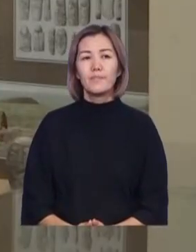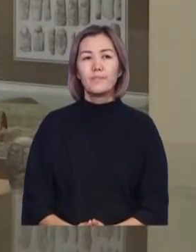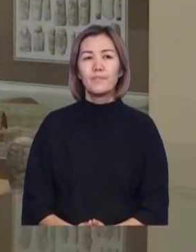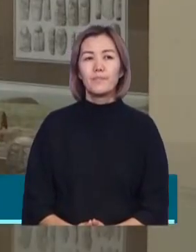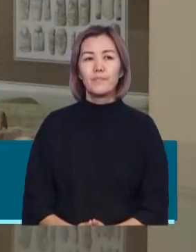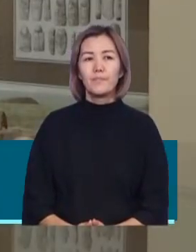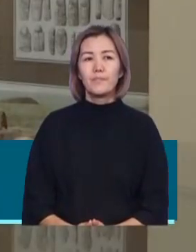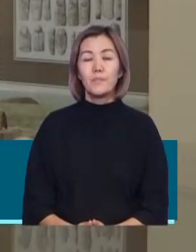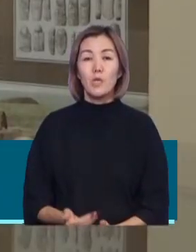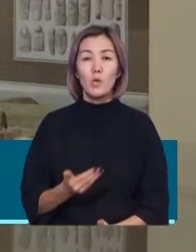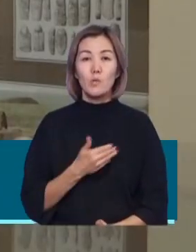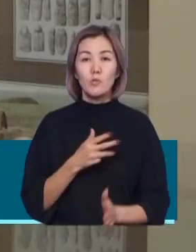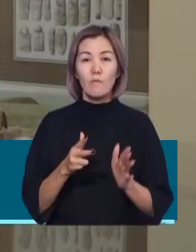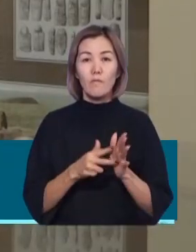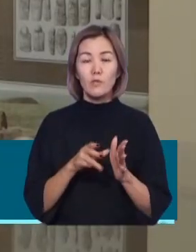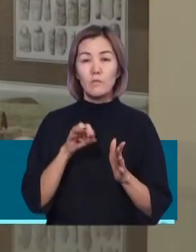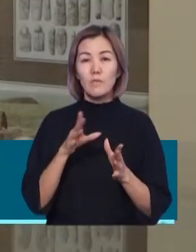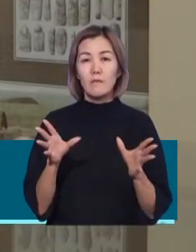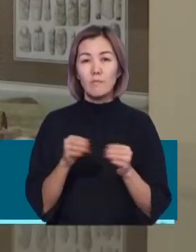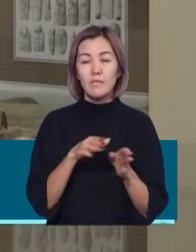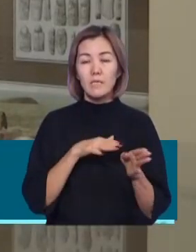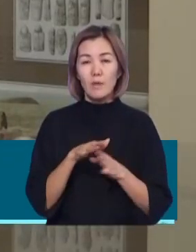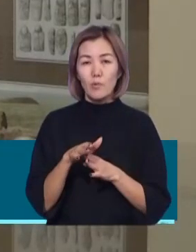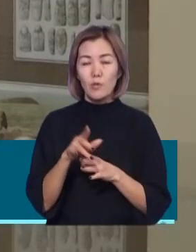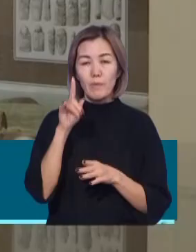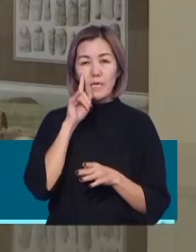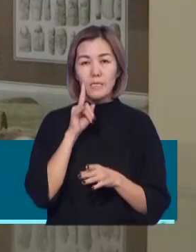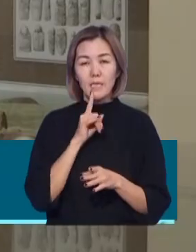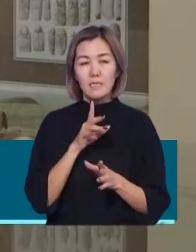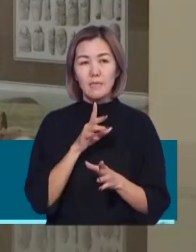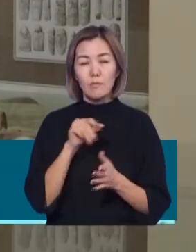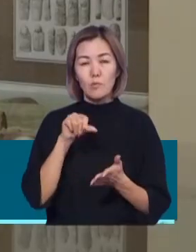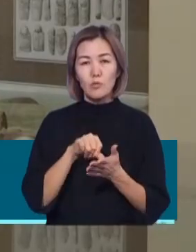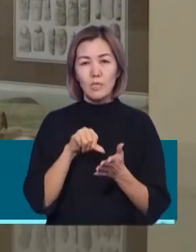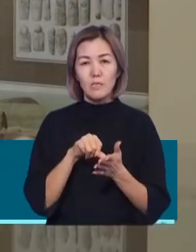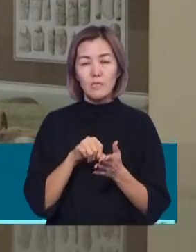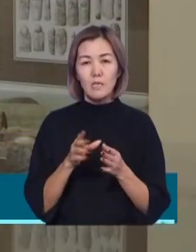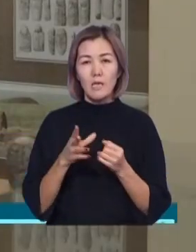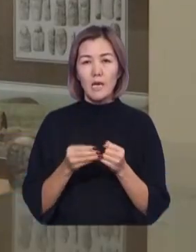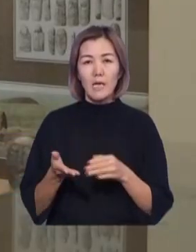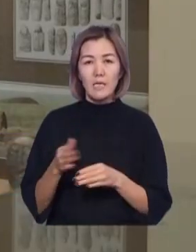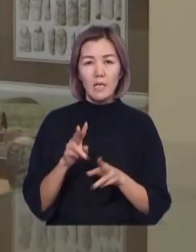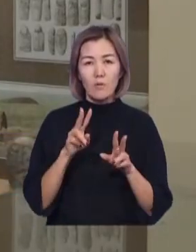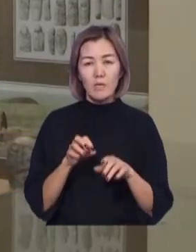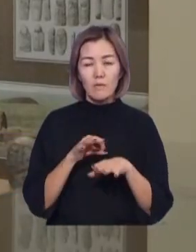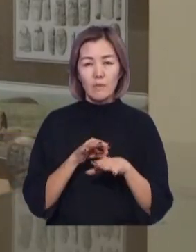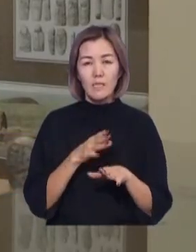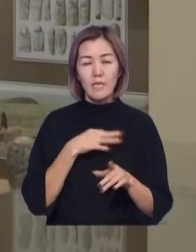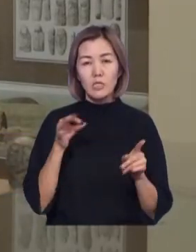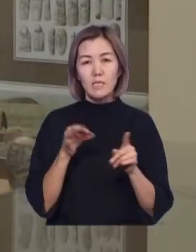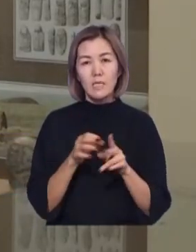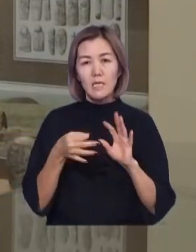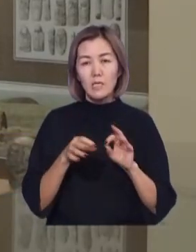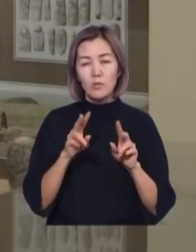государств уже 8 лет Мы совместно с казахстанскими коллегами участвуем в археологических раскопках наша цель